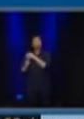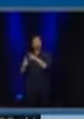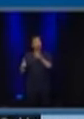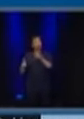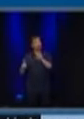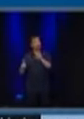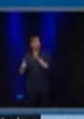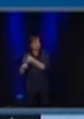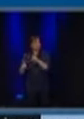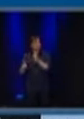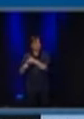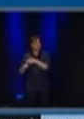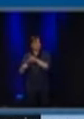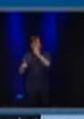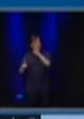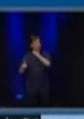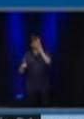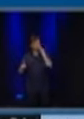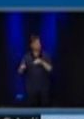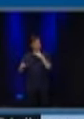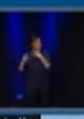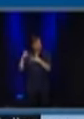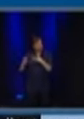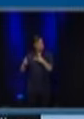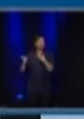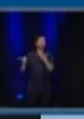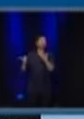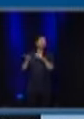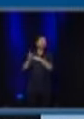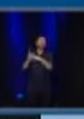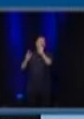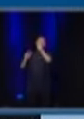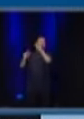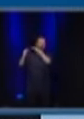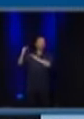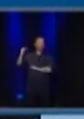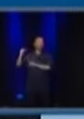à 70 %, donc c'est moins que le 80 %.